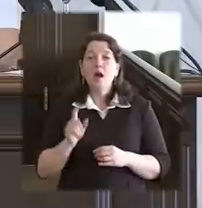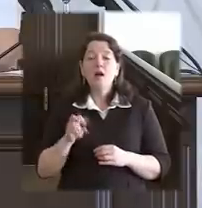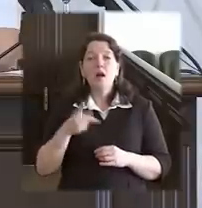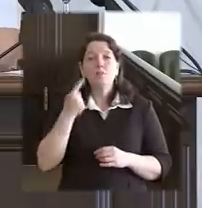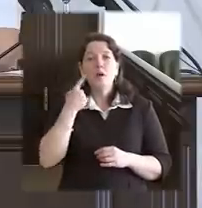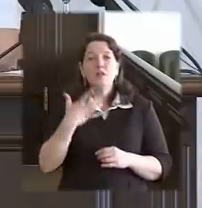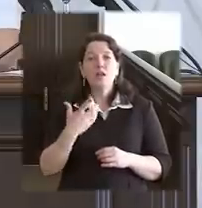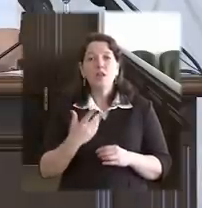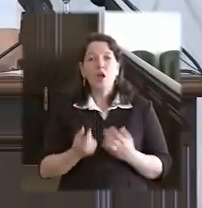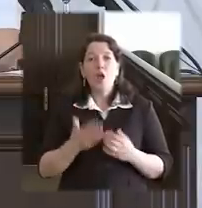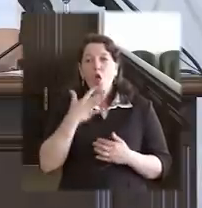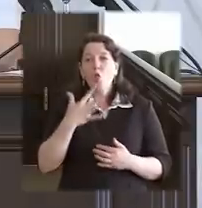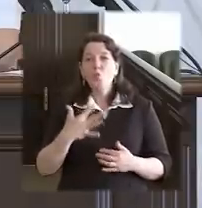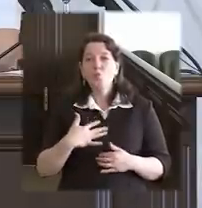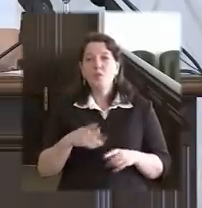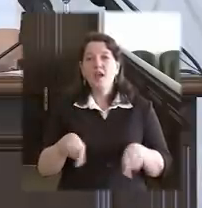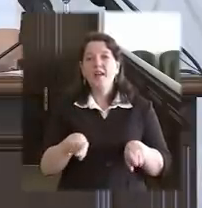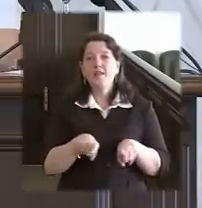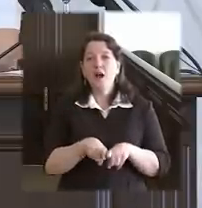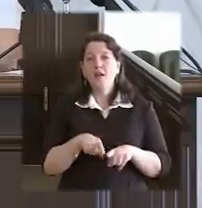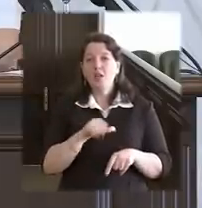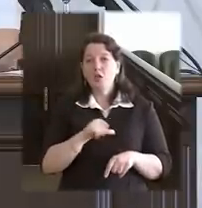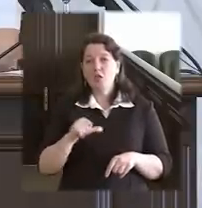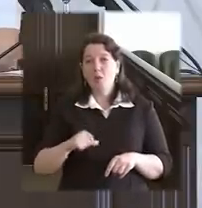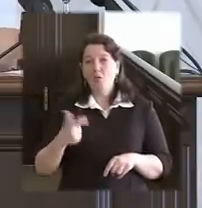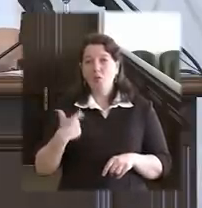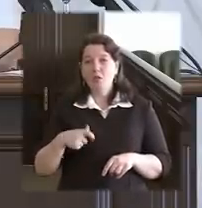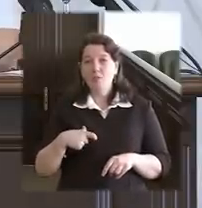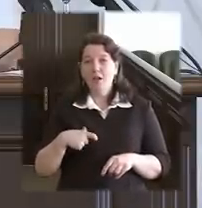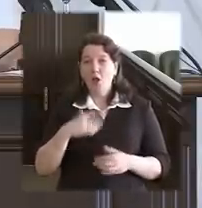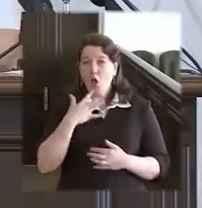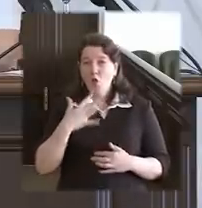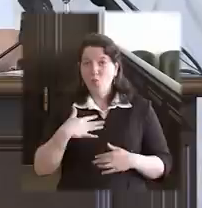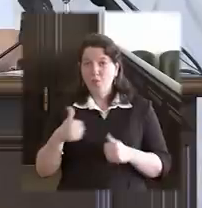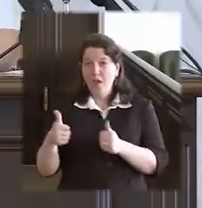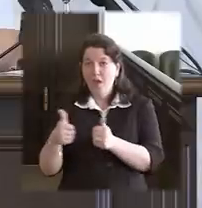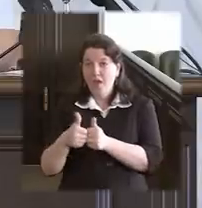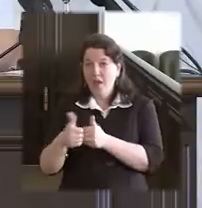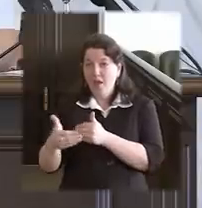А как понять «любить, как самого себя»? Возлюби ближнего, как самого себя.